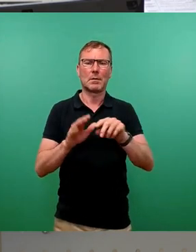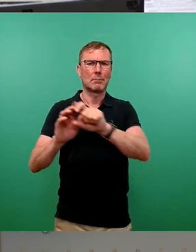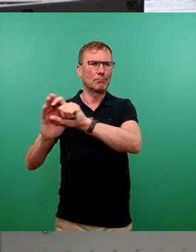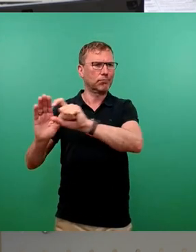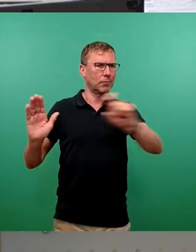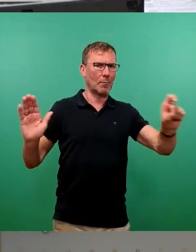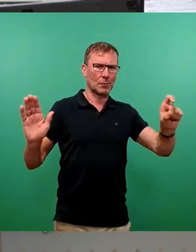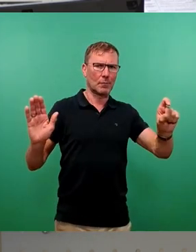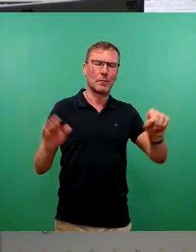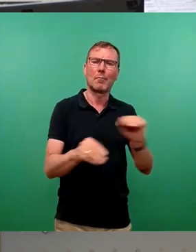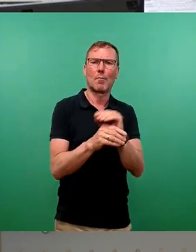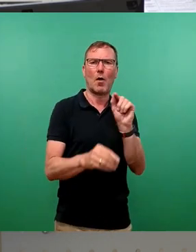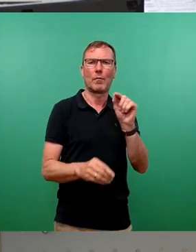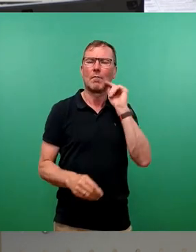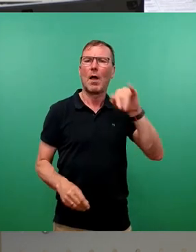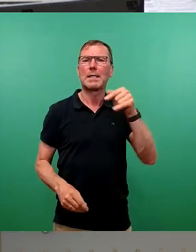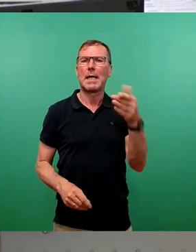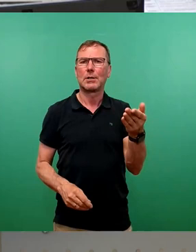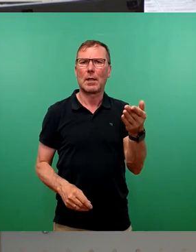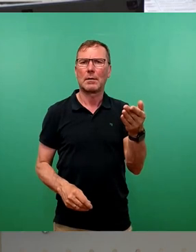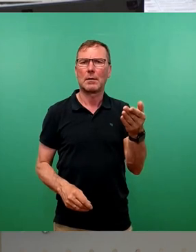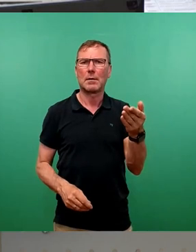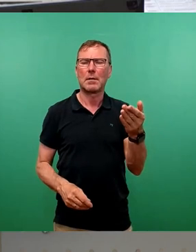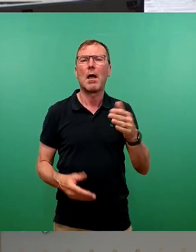erfüllt, mit Frau Jenichen auf der